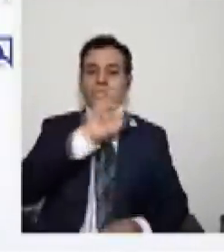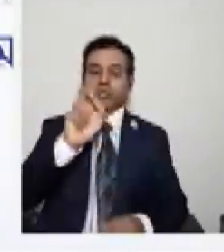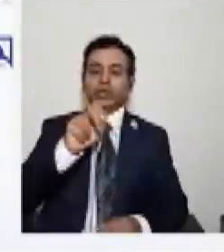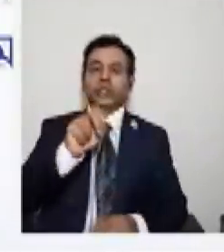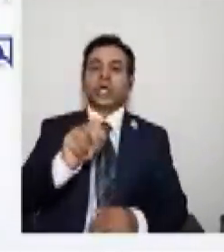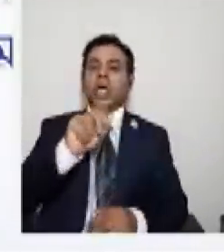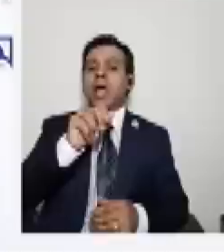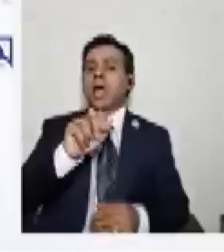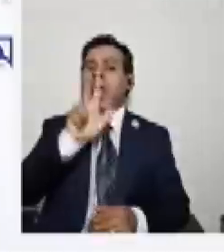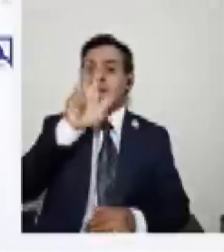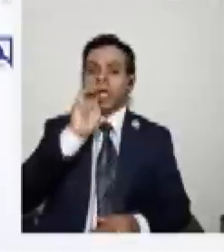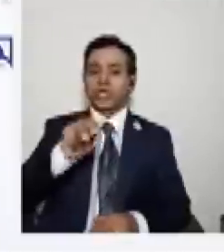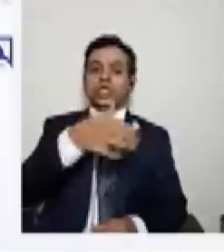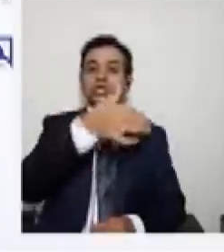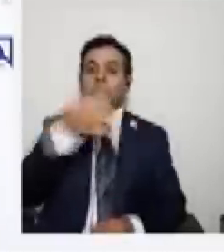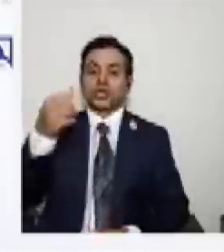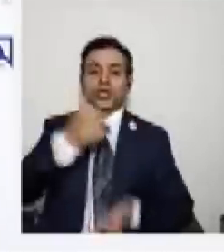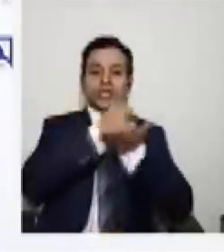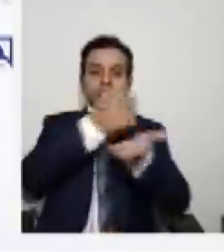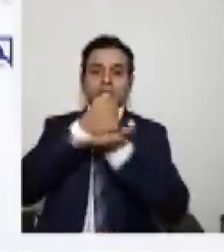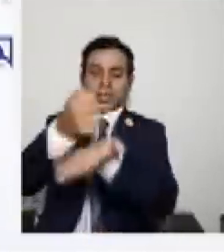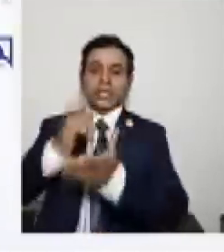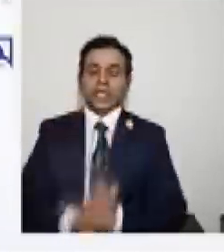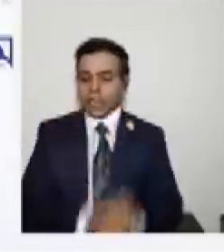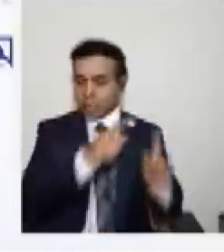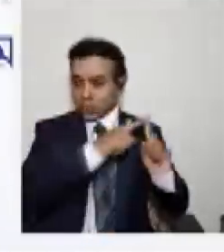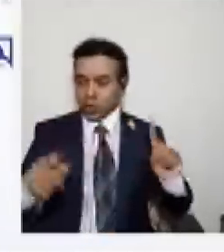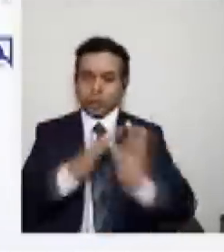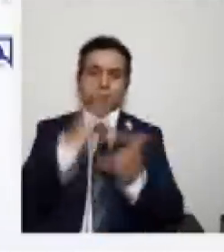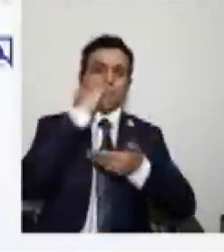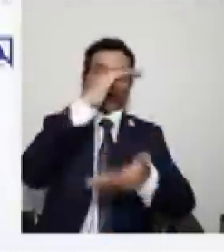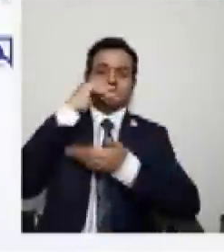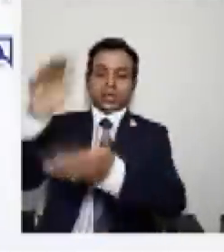ব্যক্তিগত সুরক্ষা সামগ্রী 24 ঘন্টায় বিতরণ হয়েছে